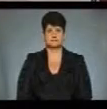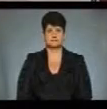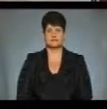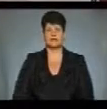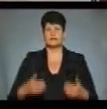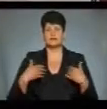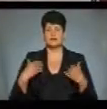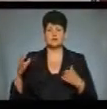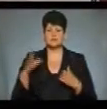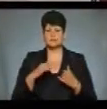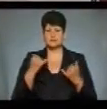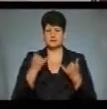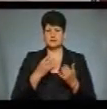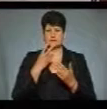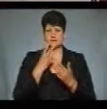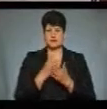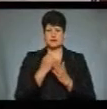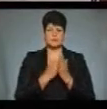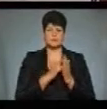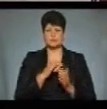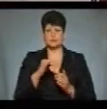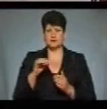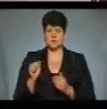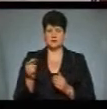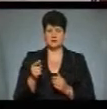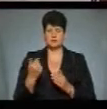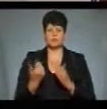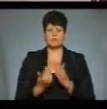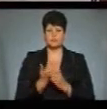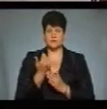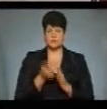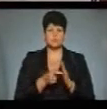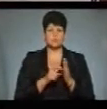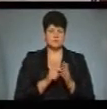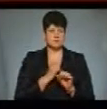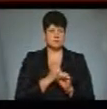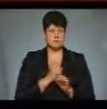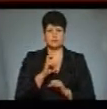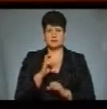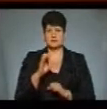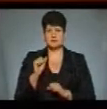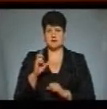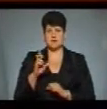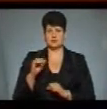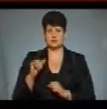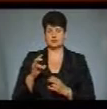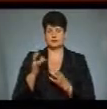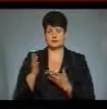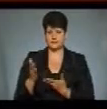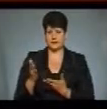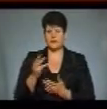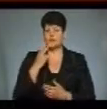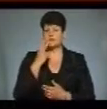Вітаю усіх, хто до нас приєднався. В ефірі телеканалу ЮА «Тернопіль новини» у студії Богдана Сарабун. Дивіться